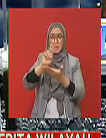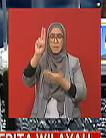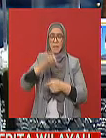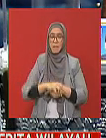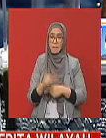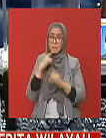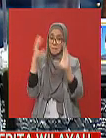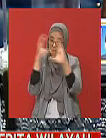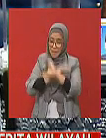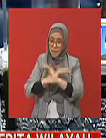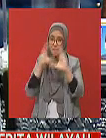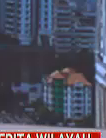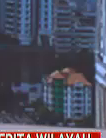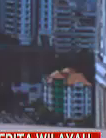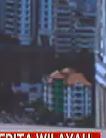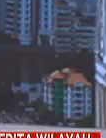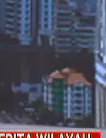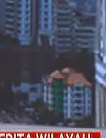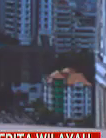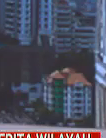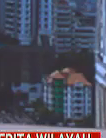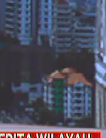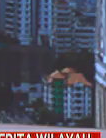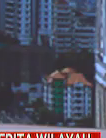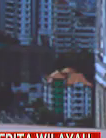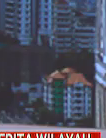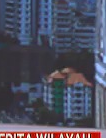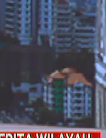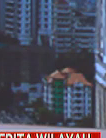Nazmi Nik Ahmad. Perkukuh integriti dan pematuhan